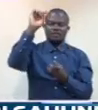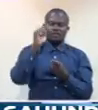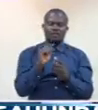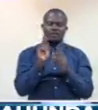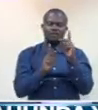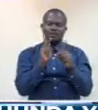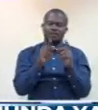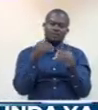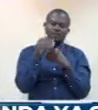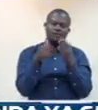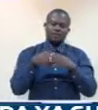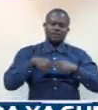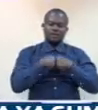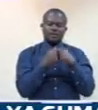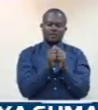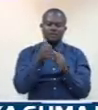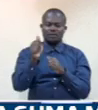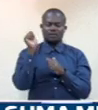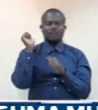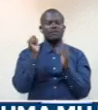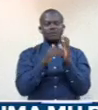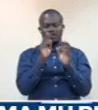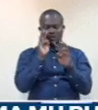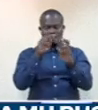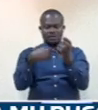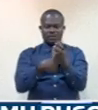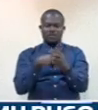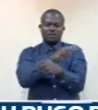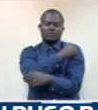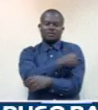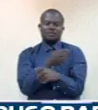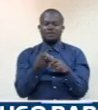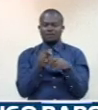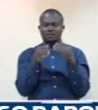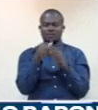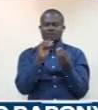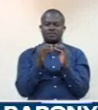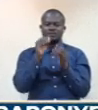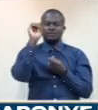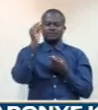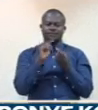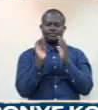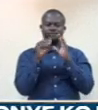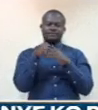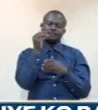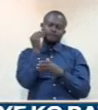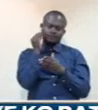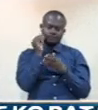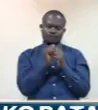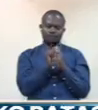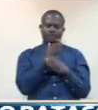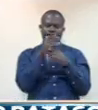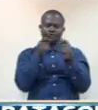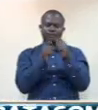abantu bagenda bahangana nayo niyo urebye n'abavurirwa kwa mu bitaro bitandukanye nabo mu bari bagabana kugenje n'abavurirwa mu ngo Ministri w'ubutegetsi